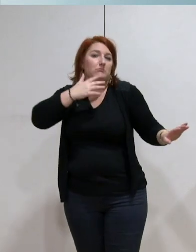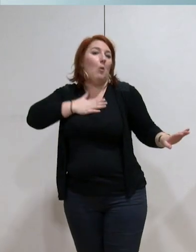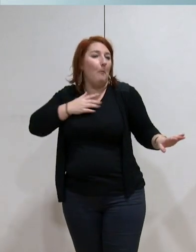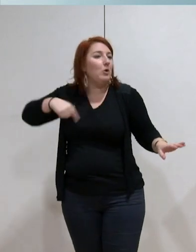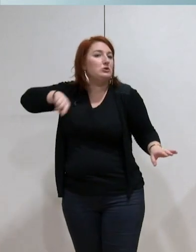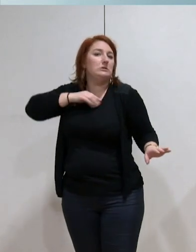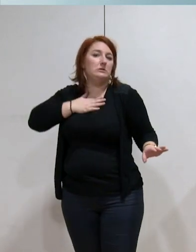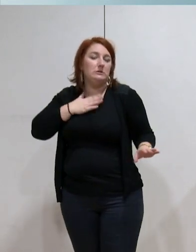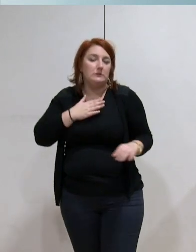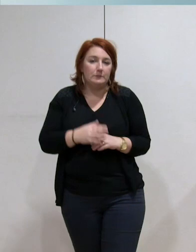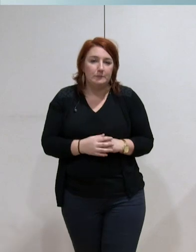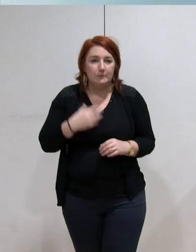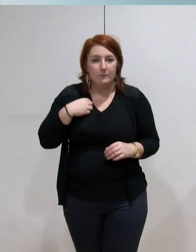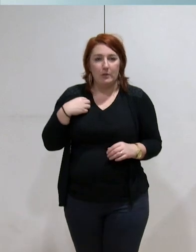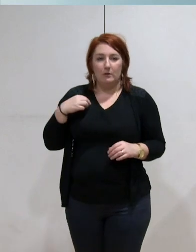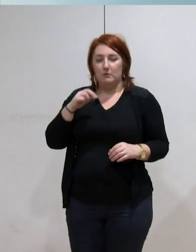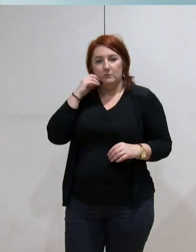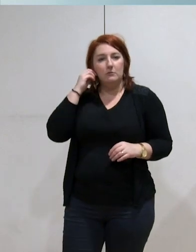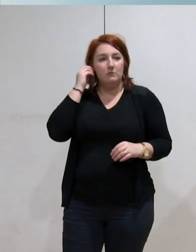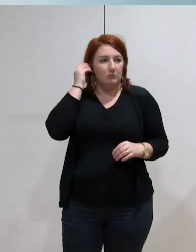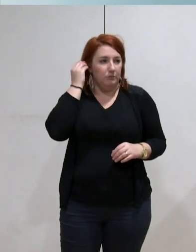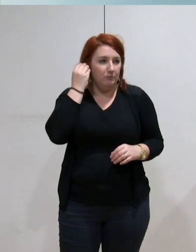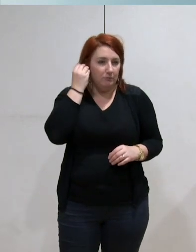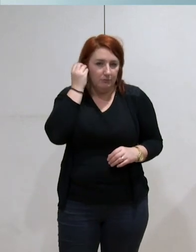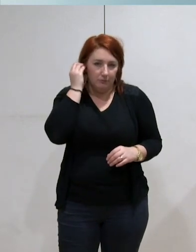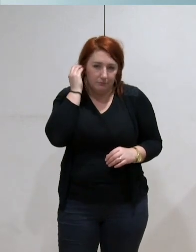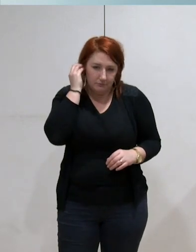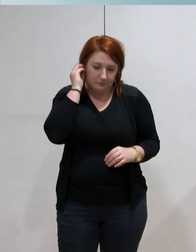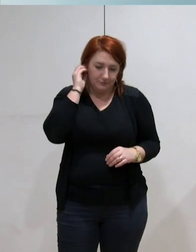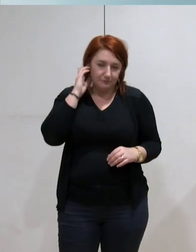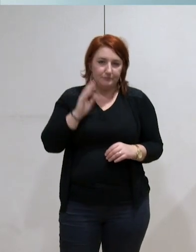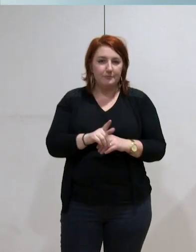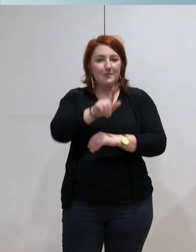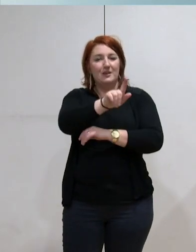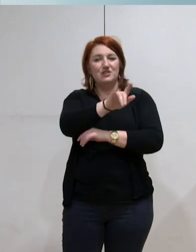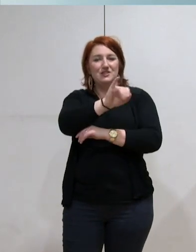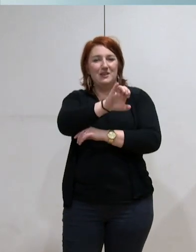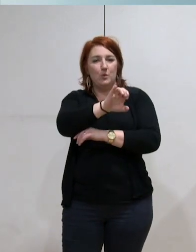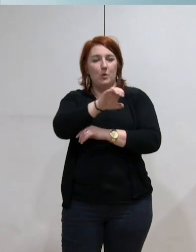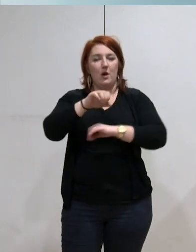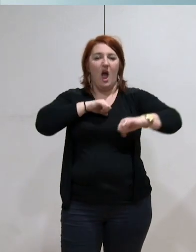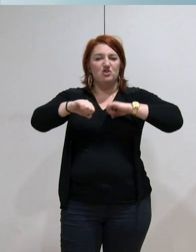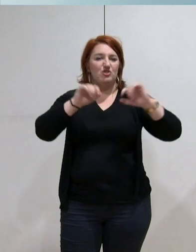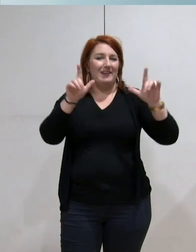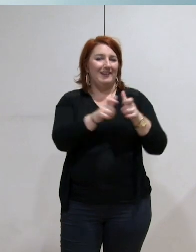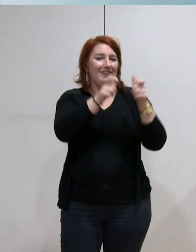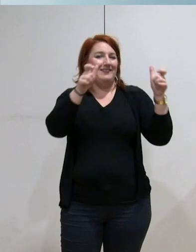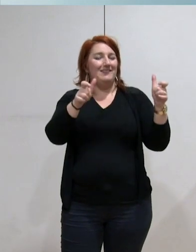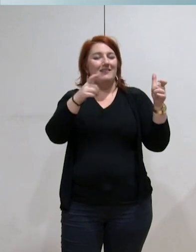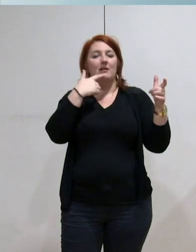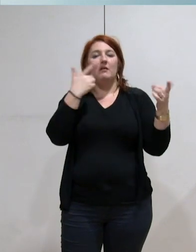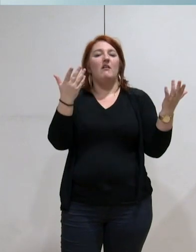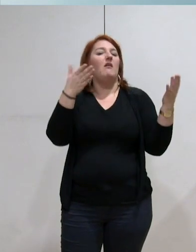cas les dépenses liées à la fin du G agir alors il y a une délibération on y